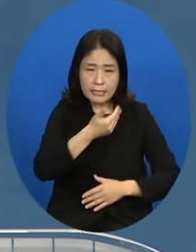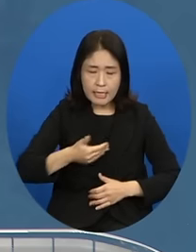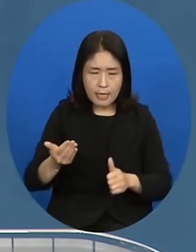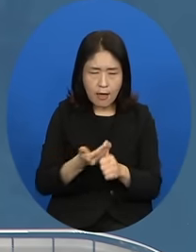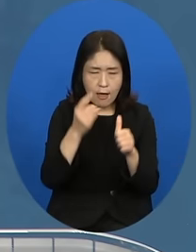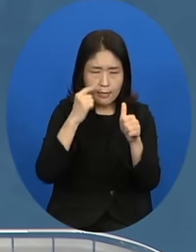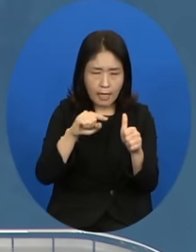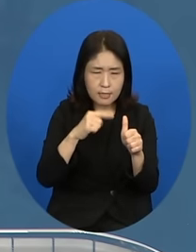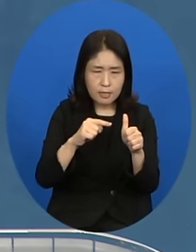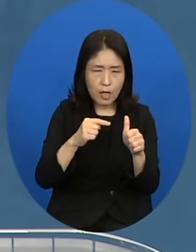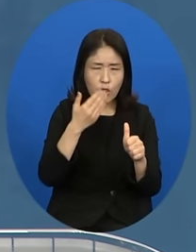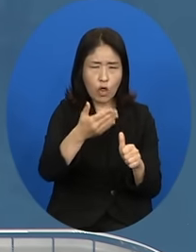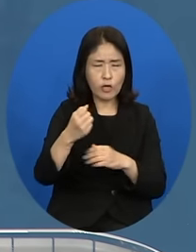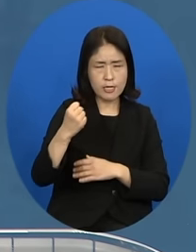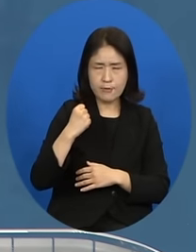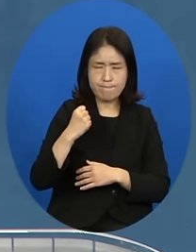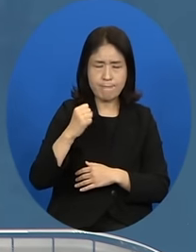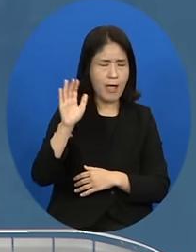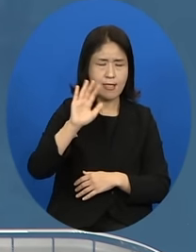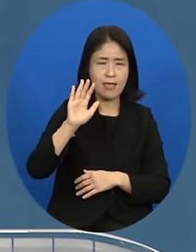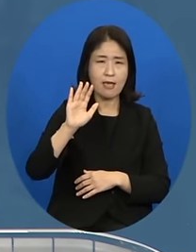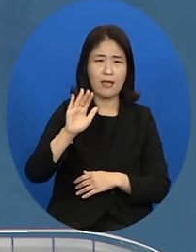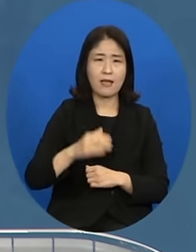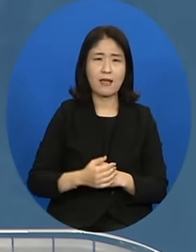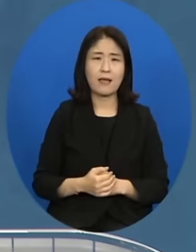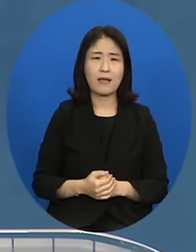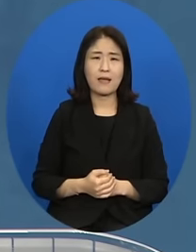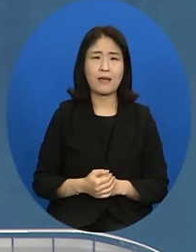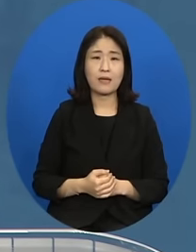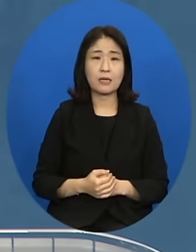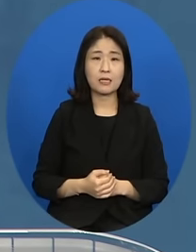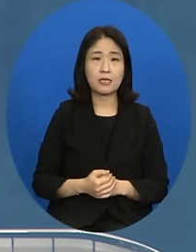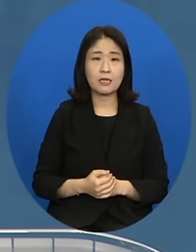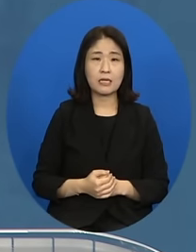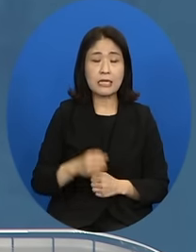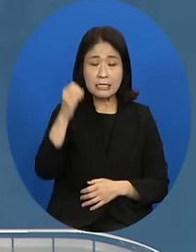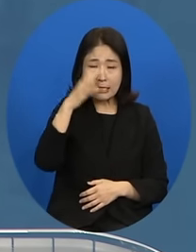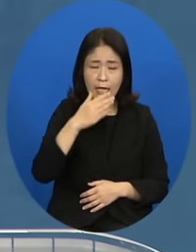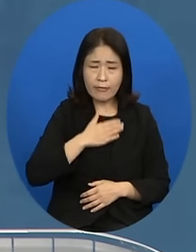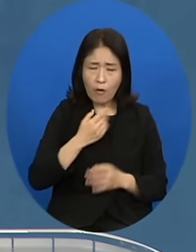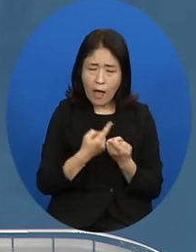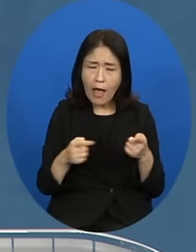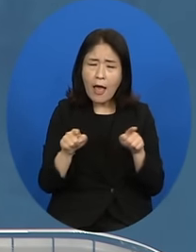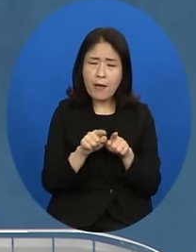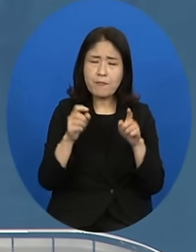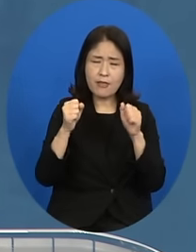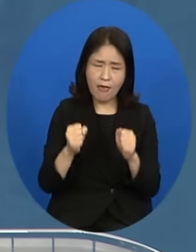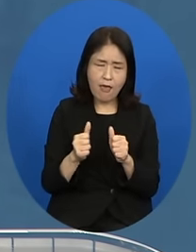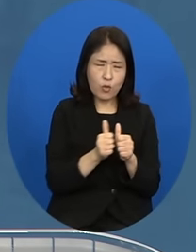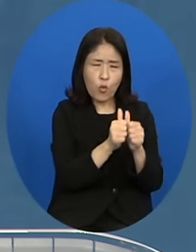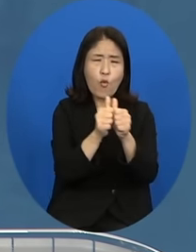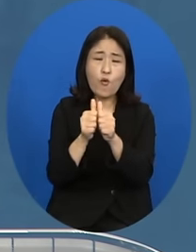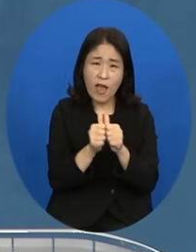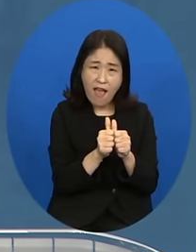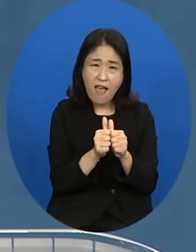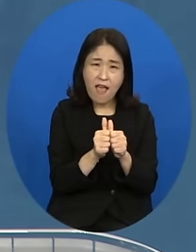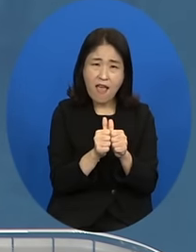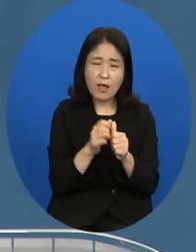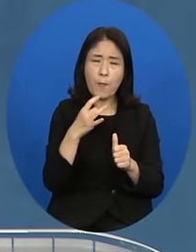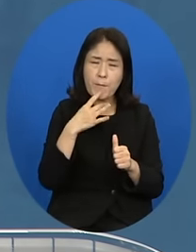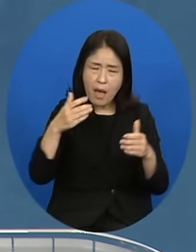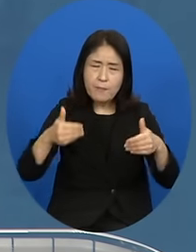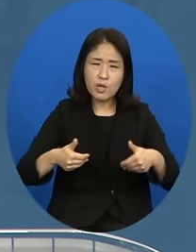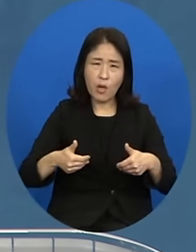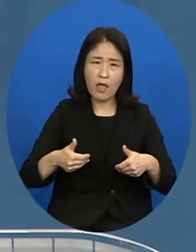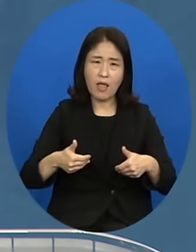아니야. 너희들은 그저 나와 함께 하면 돼. 그러면 내가 너희를